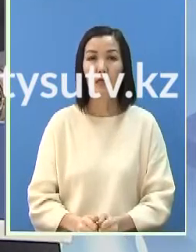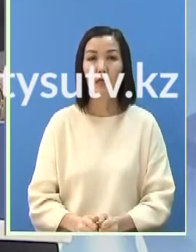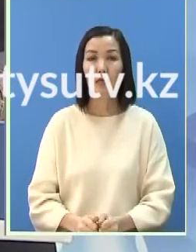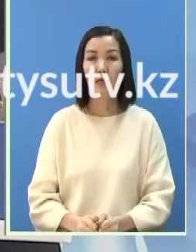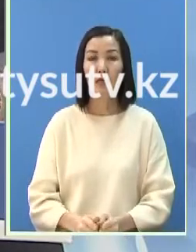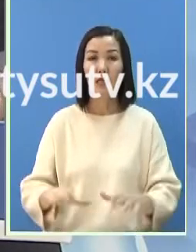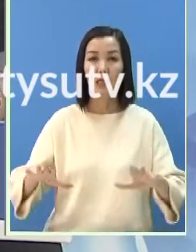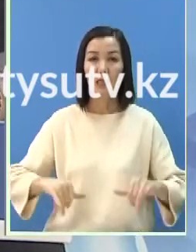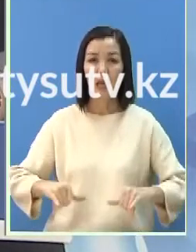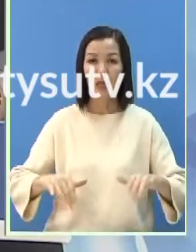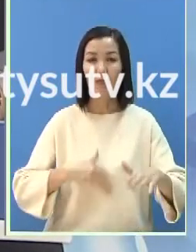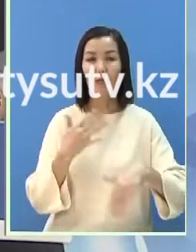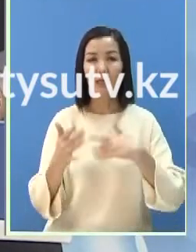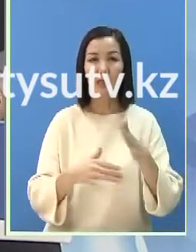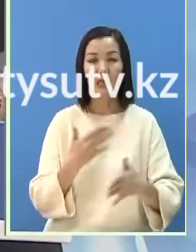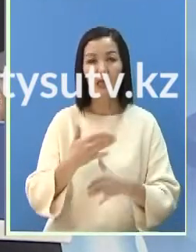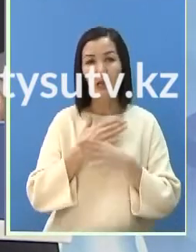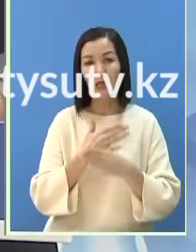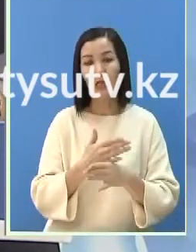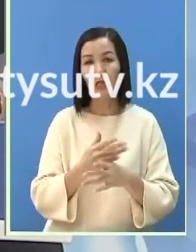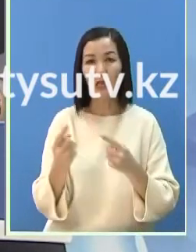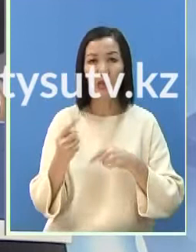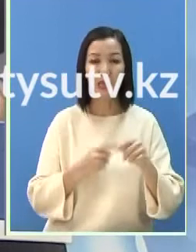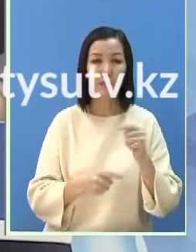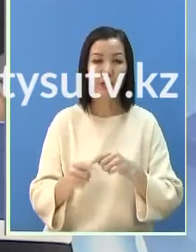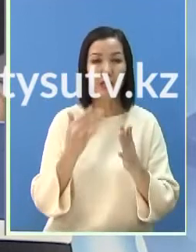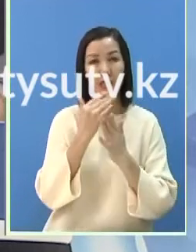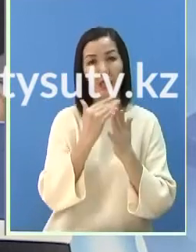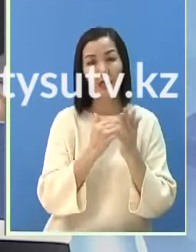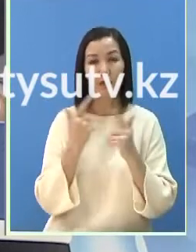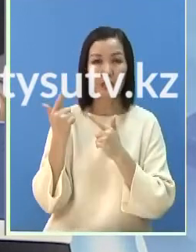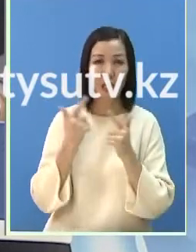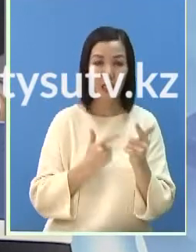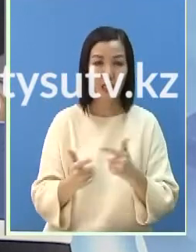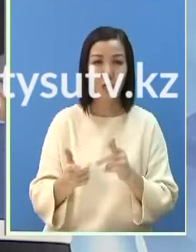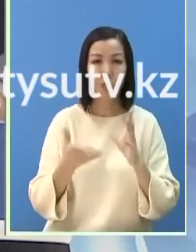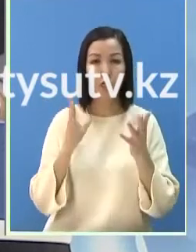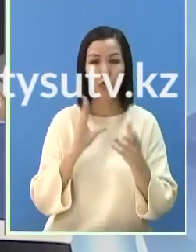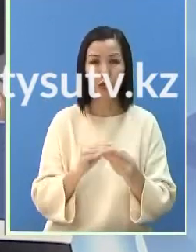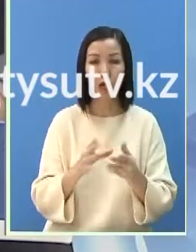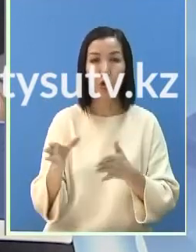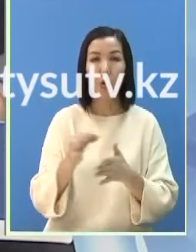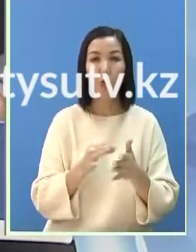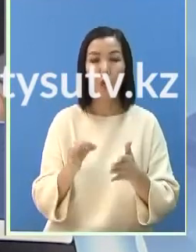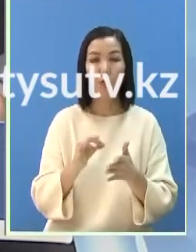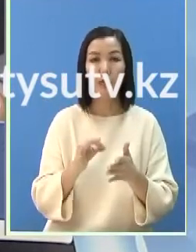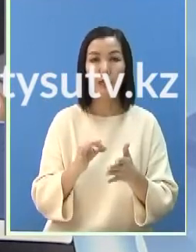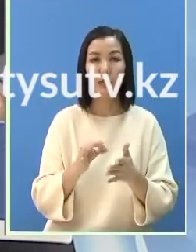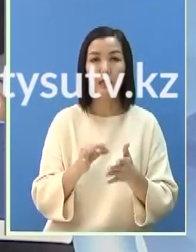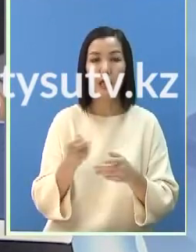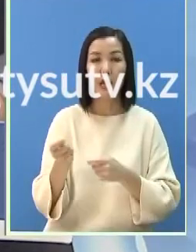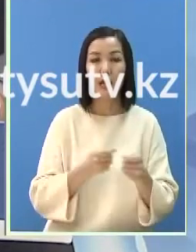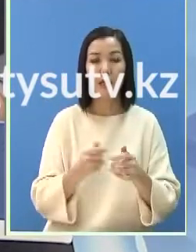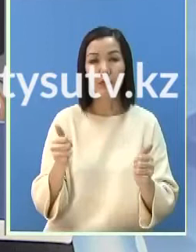тәртіпсіздіктер нәтижесінде зардап шеккен кәсіпкерлердің тізімін жасау бойынша қазір облыс аумағында облыс әкімдігі